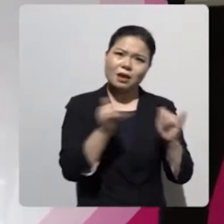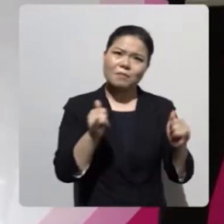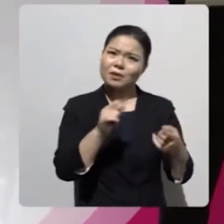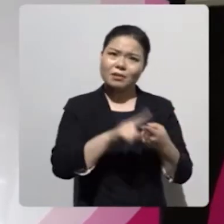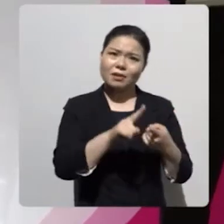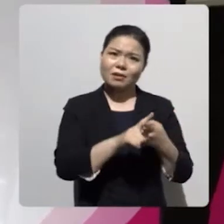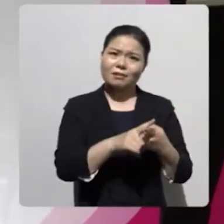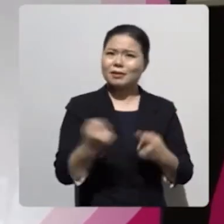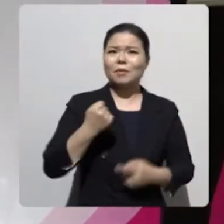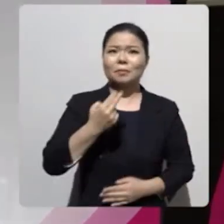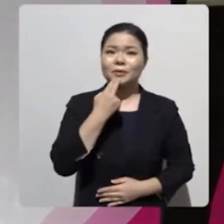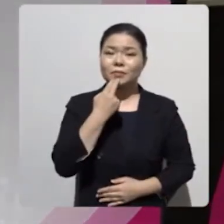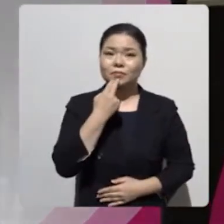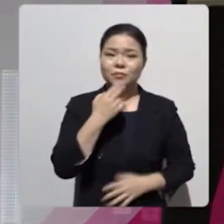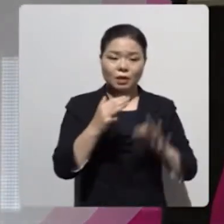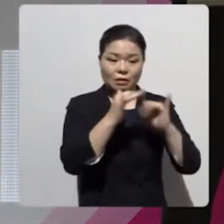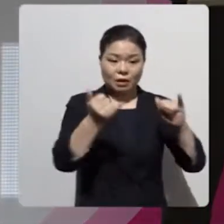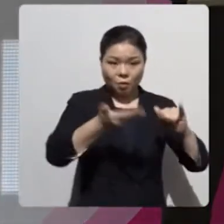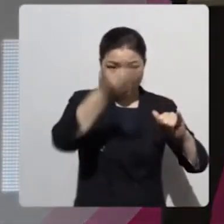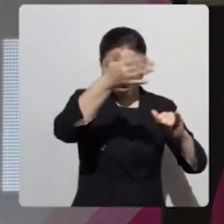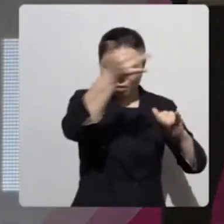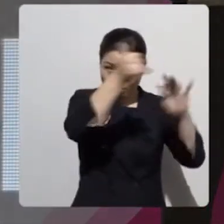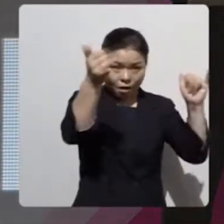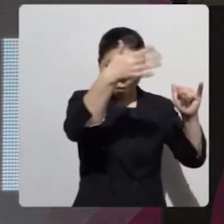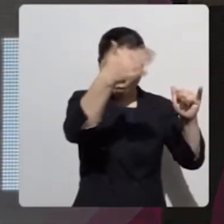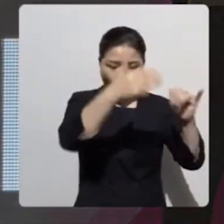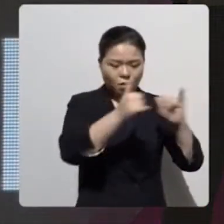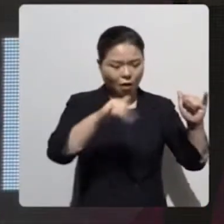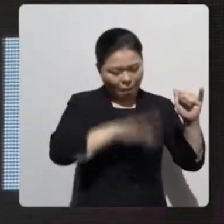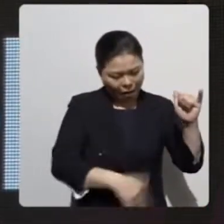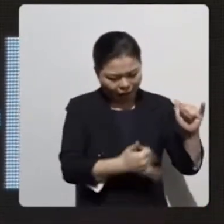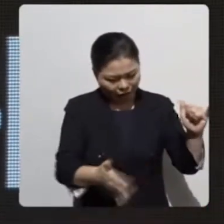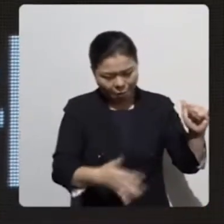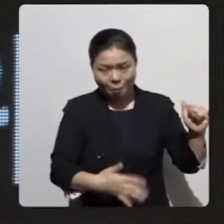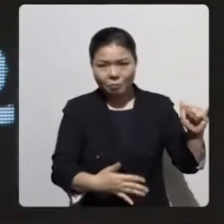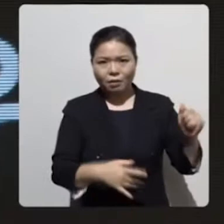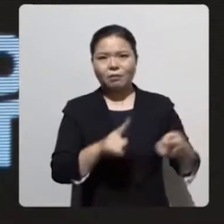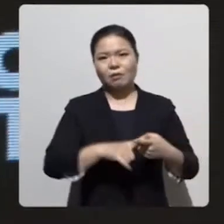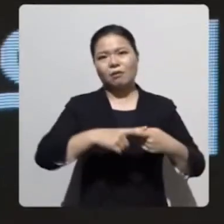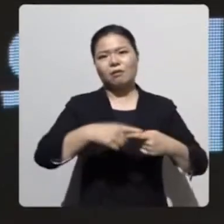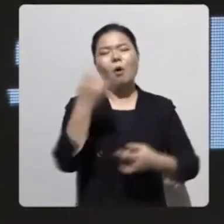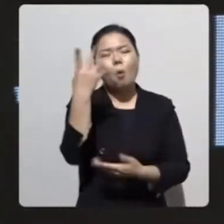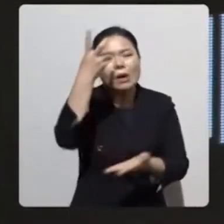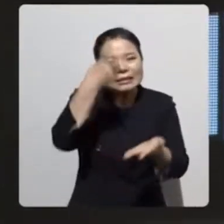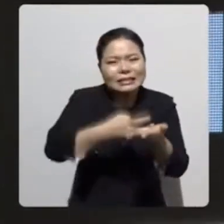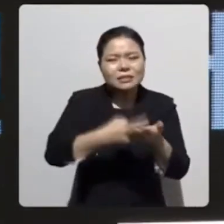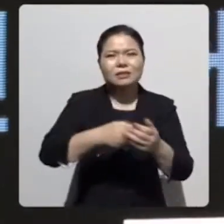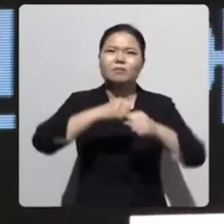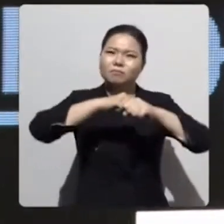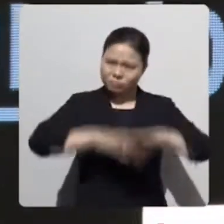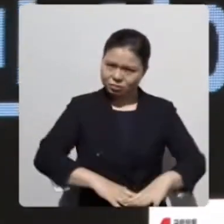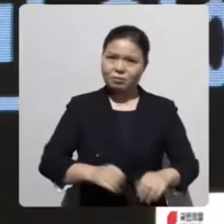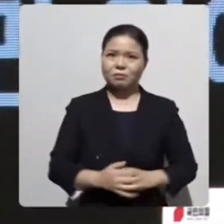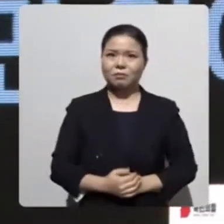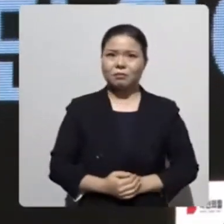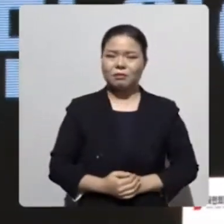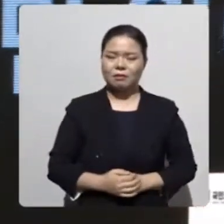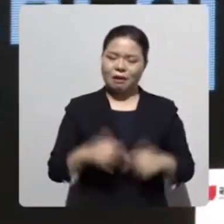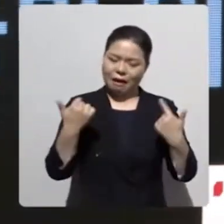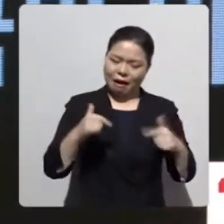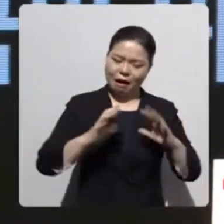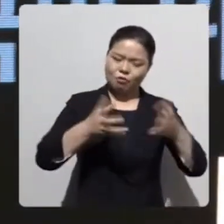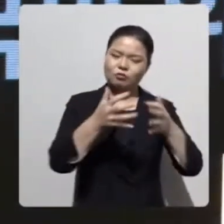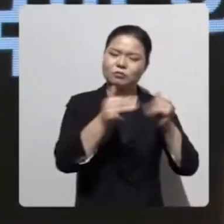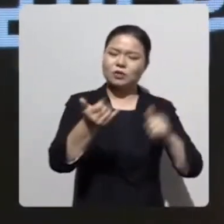위에 사람 없고 사람 아래 사람 없다라는 원칙을 허물었습니다. 늘 국민